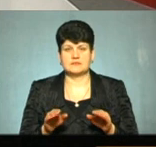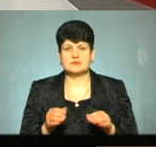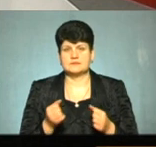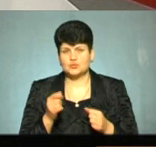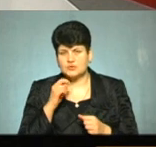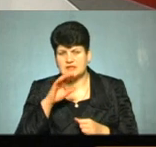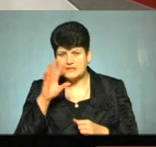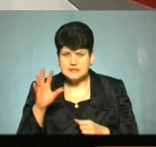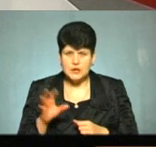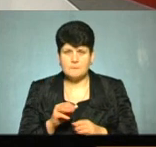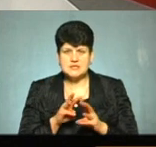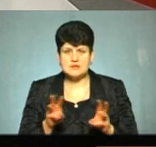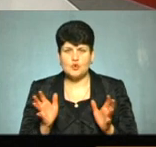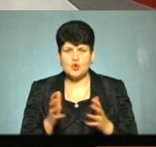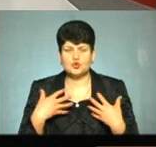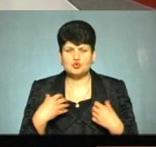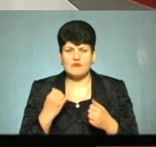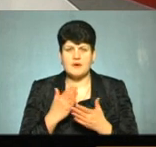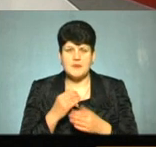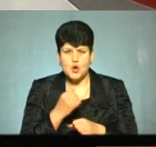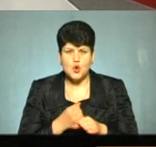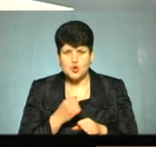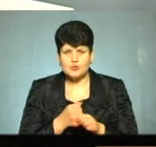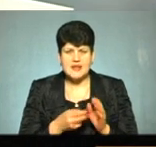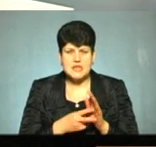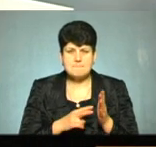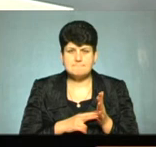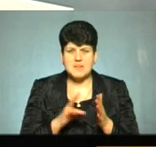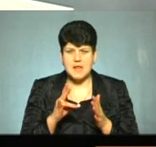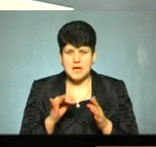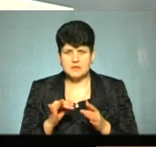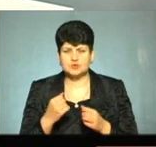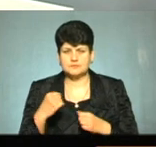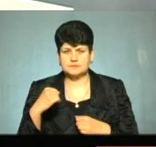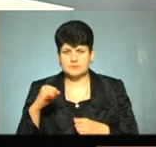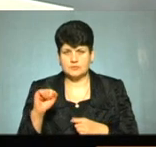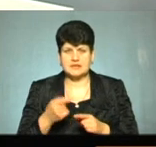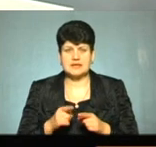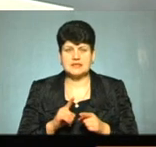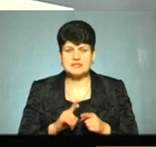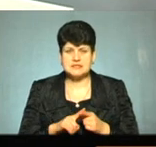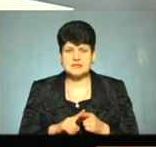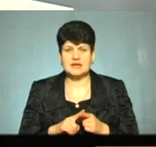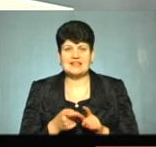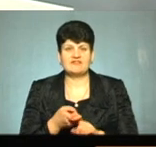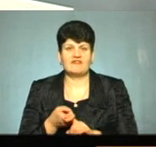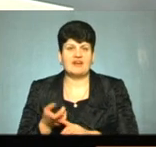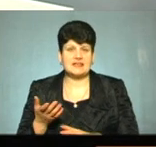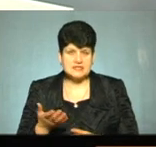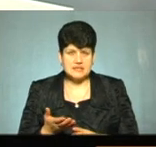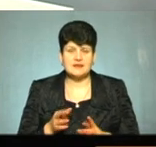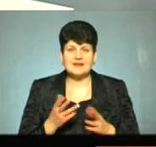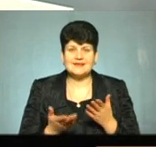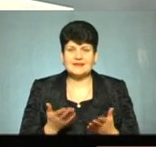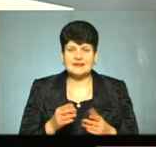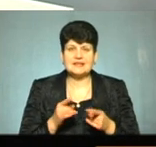країни загалом. Тобто Міністерство охорони здоров'я має розробляти стратегічні плани, щоб подолати оці емерджентні інфекції, як ви